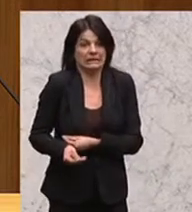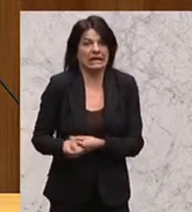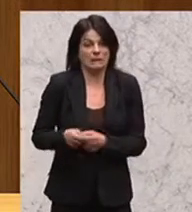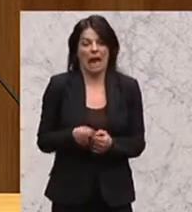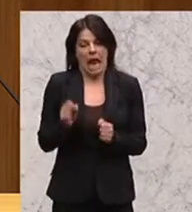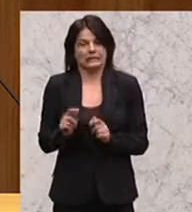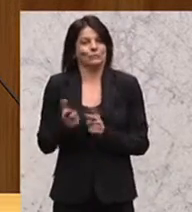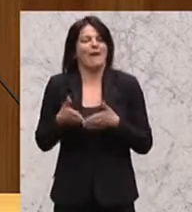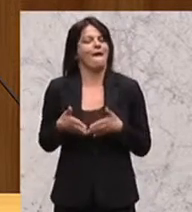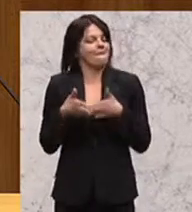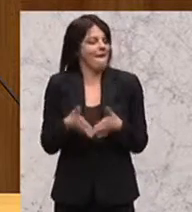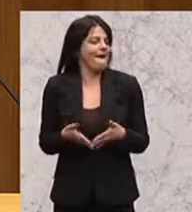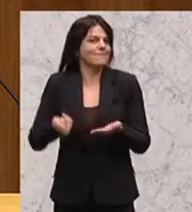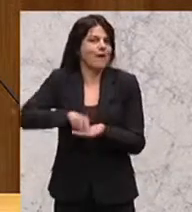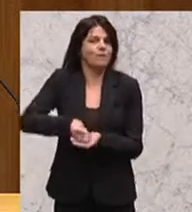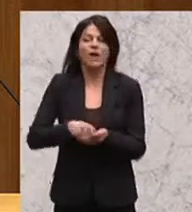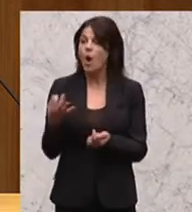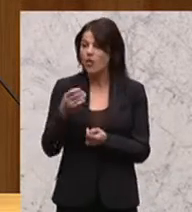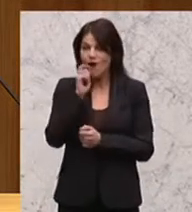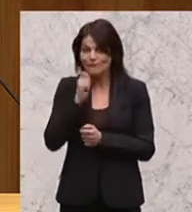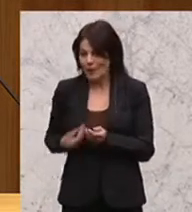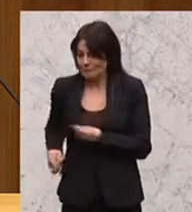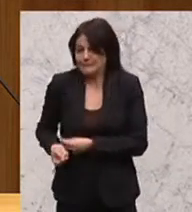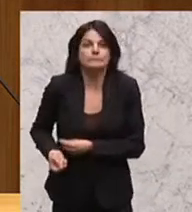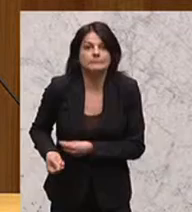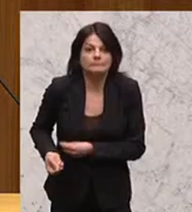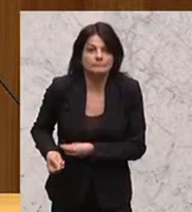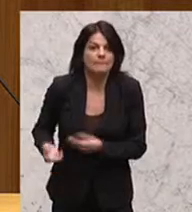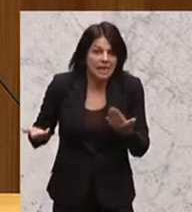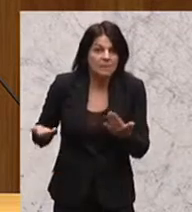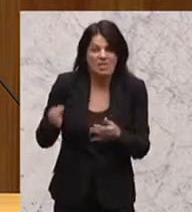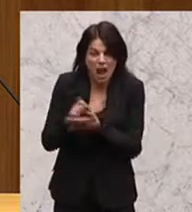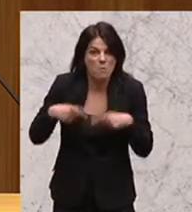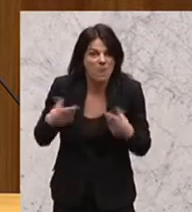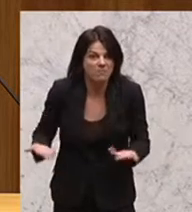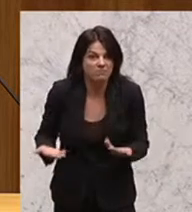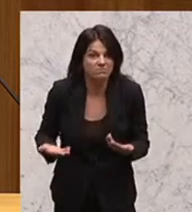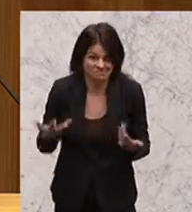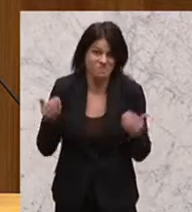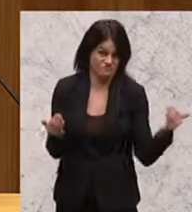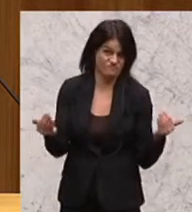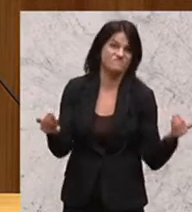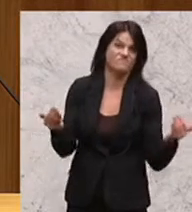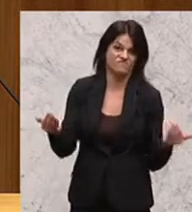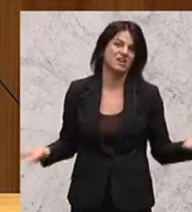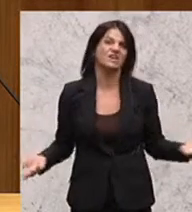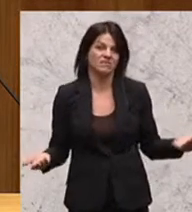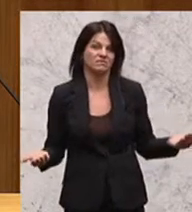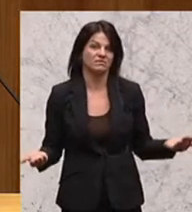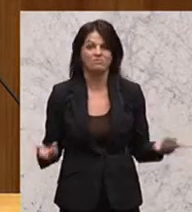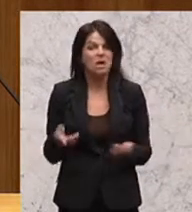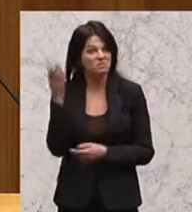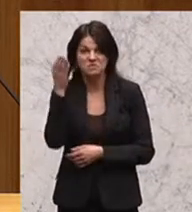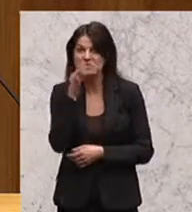Yacht kaufen zu können? Oder hinterzieht jemand Steuern, um zu überleben? Es wird deshalb nicht